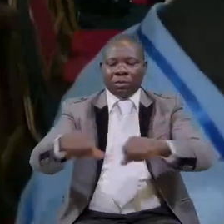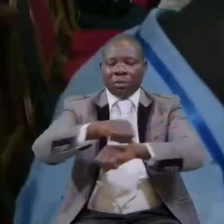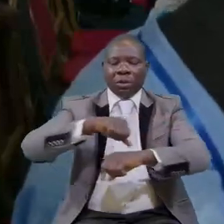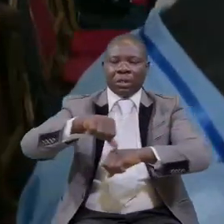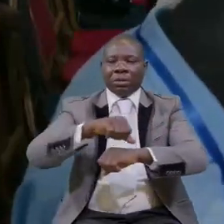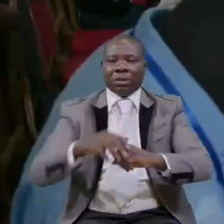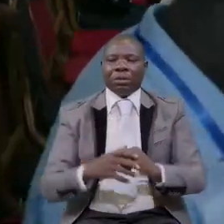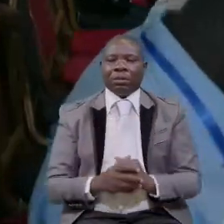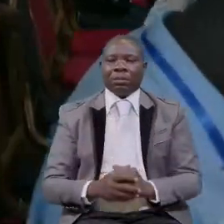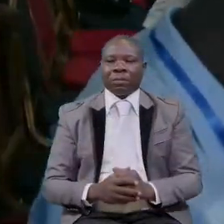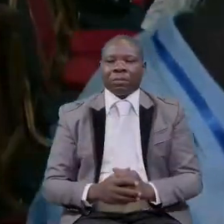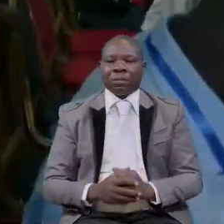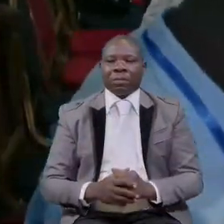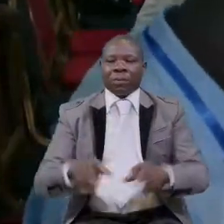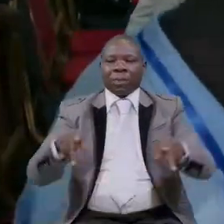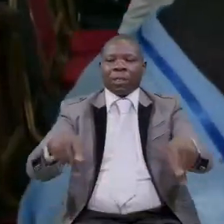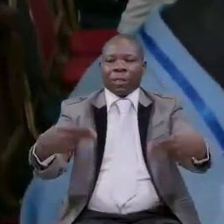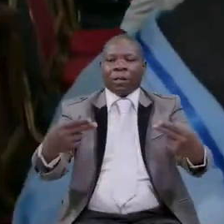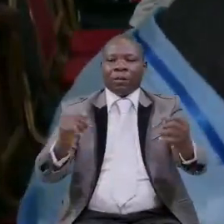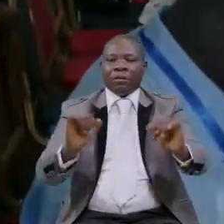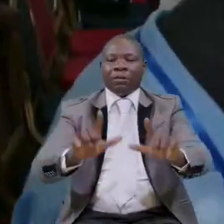Onction incommensurable. Philippe.